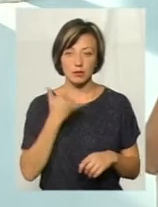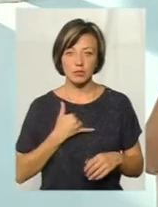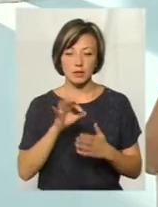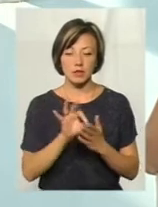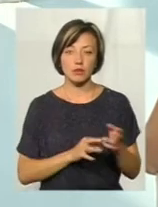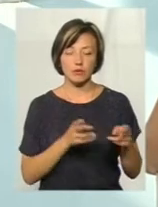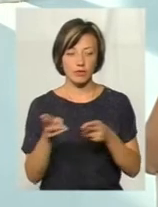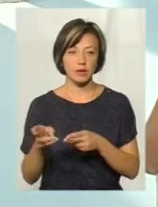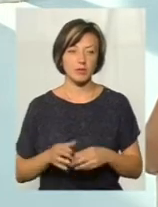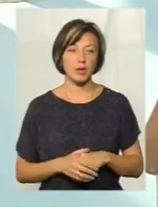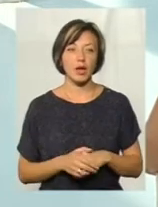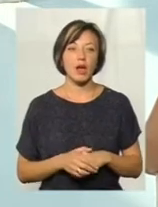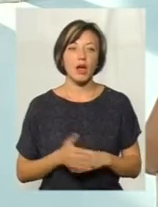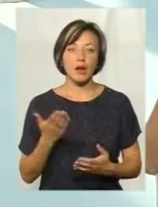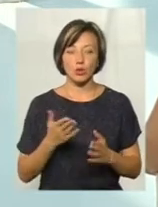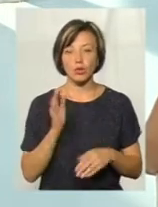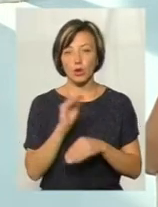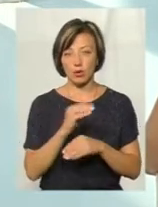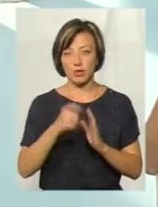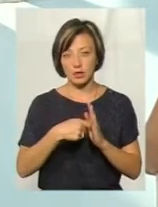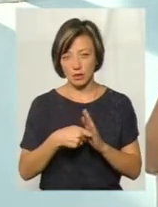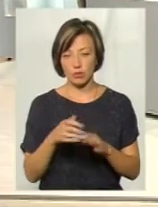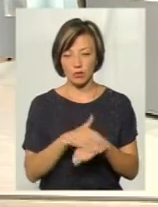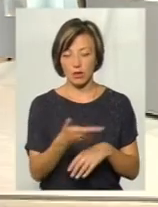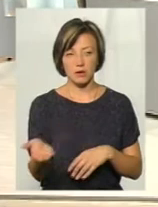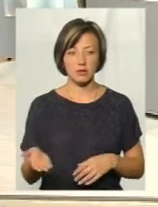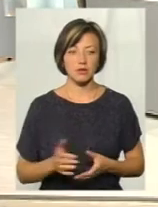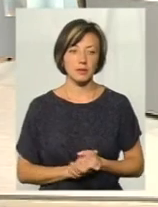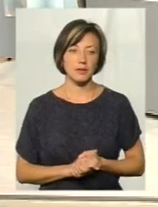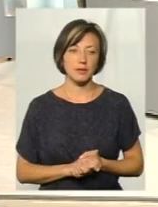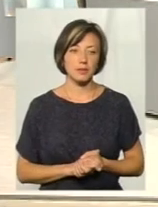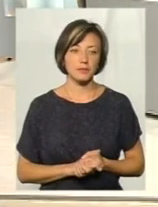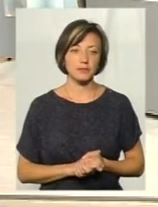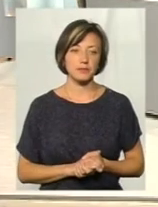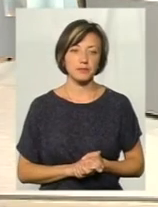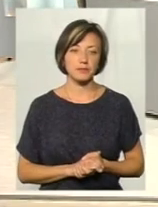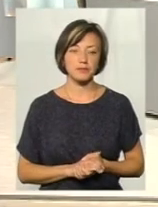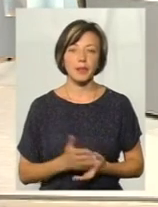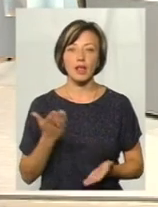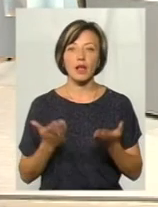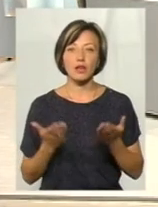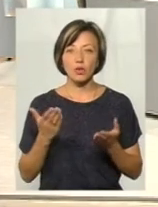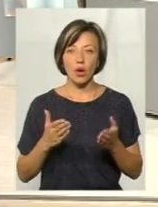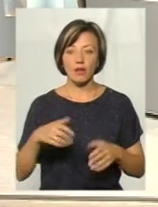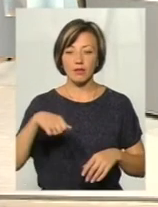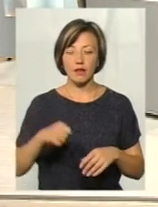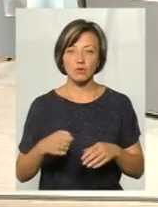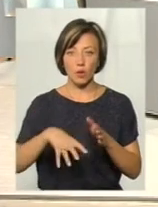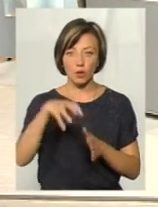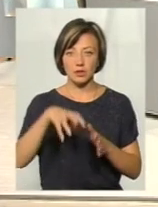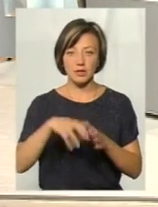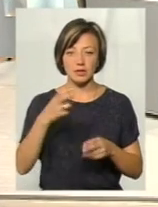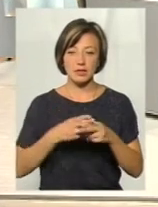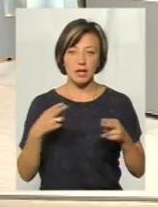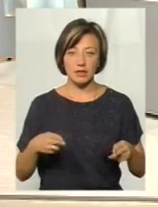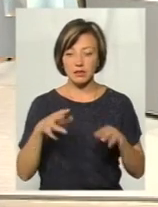виїдемо і це зафіксуємо. Буде додатково знято, будь ласка. Там може витікати тільки, якщо є насосна станція, і з насосної станції стікати. Ну, людина